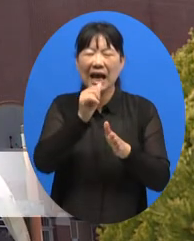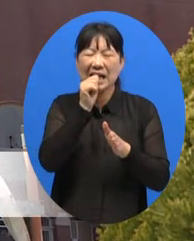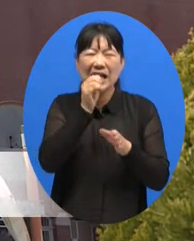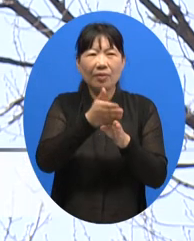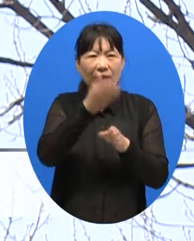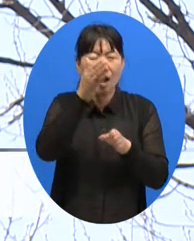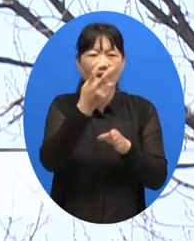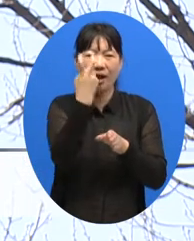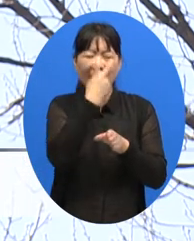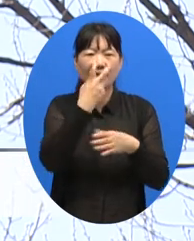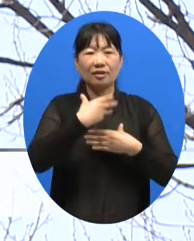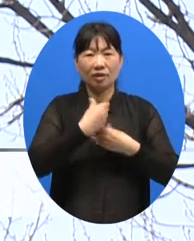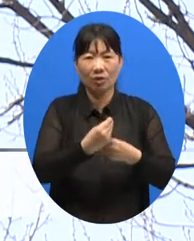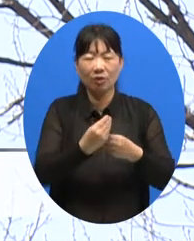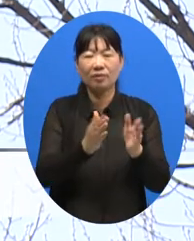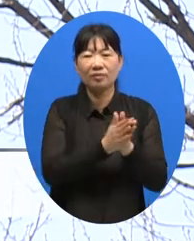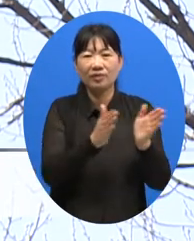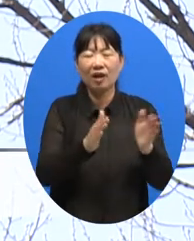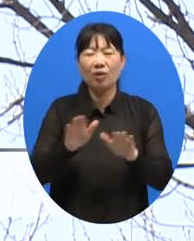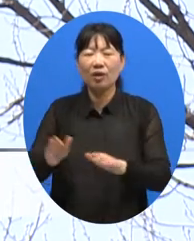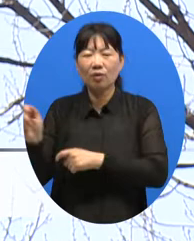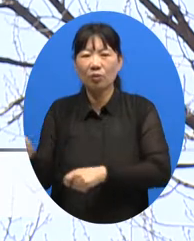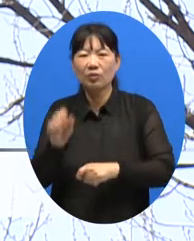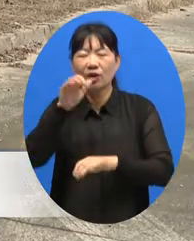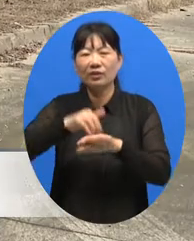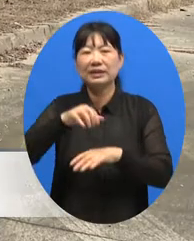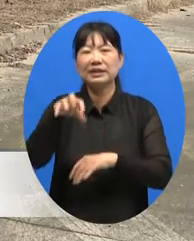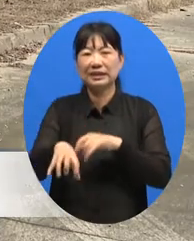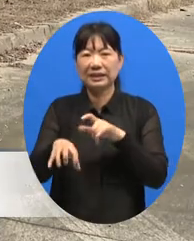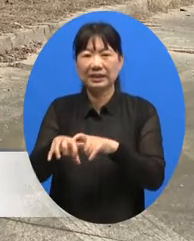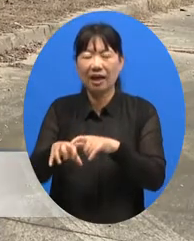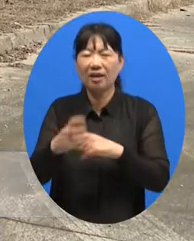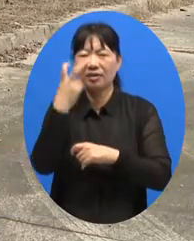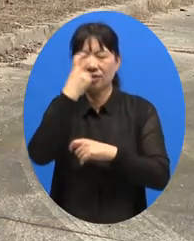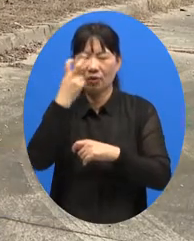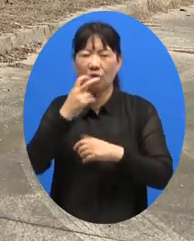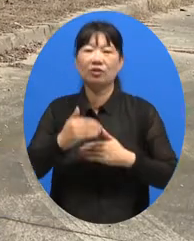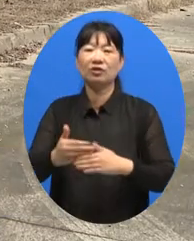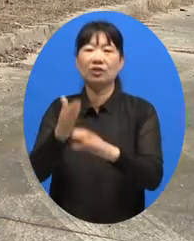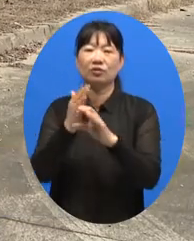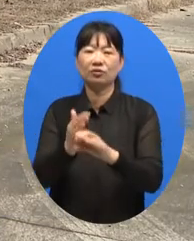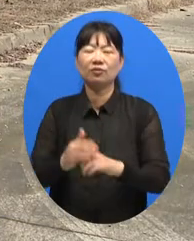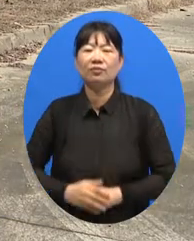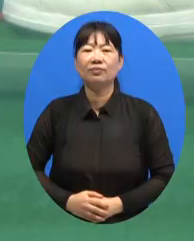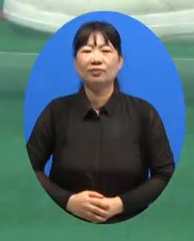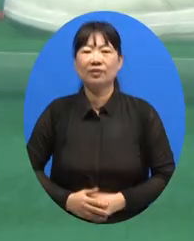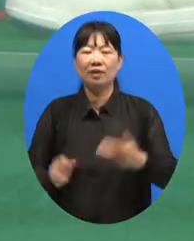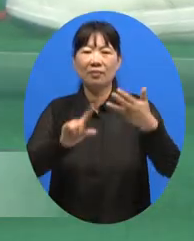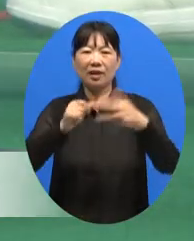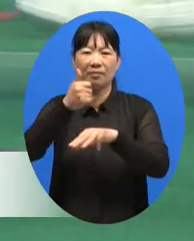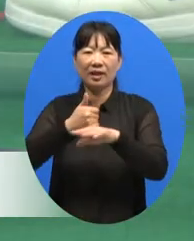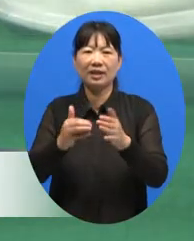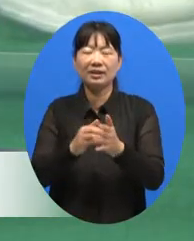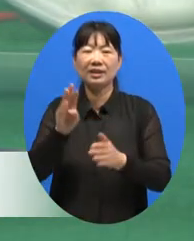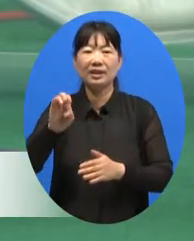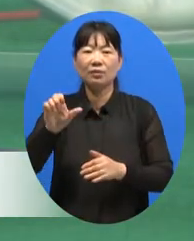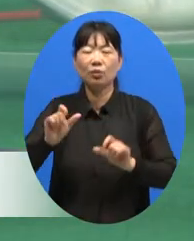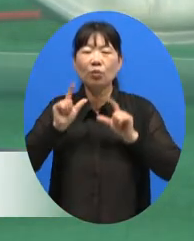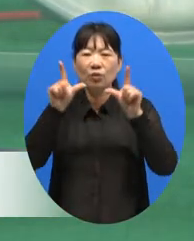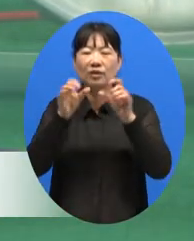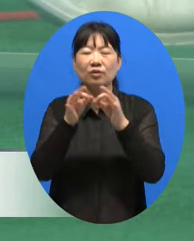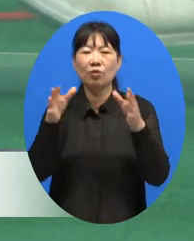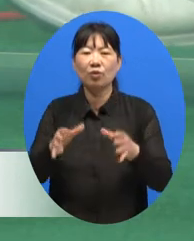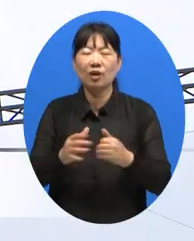종교시설 첨탑 안전 점검을 실시한 데 이어 오랜 골프 연습장 철탑을 대상으로 점검을 벌이고 있습니다. 8월 말까지